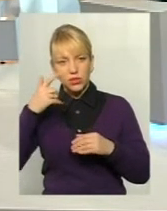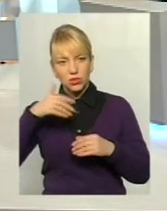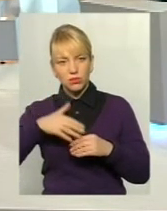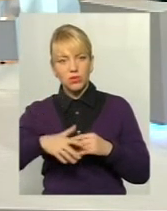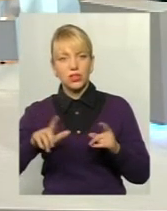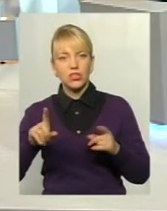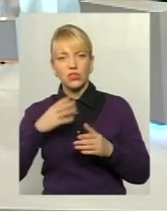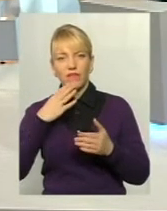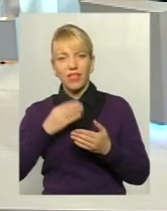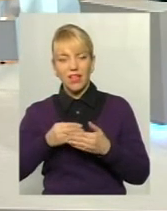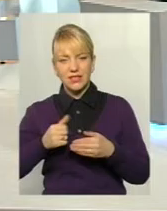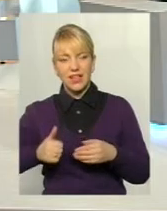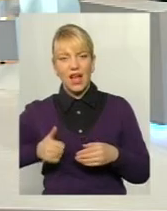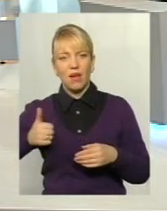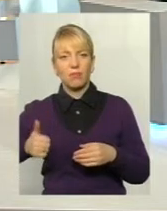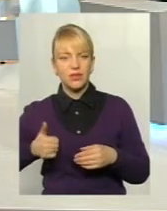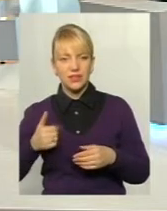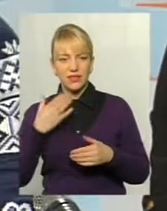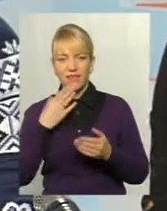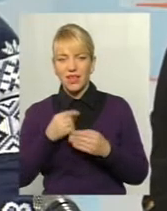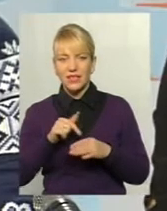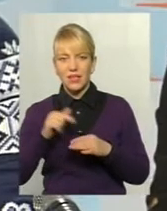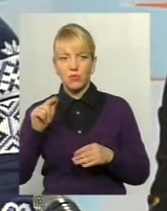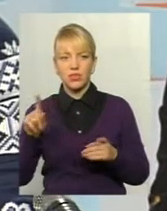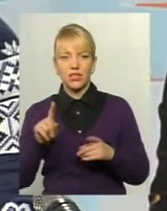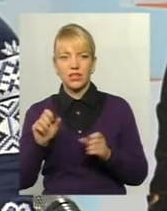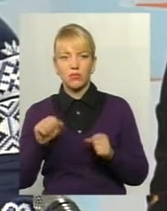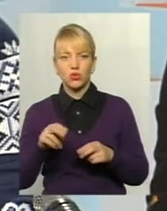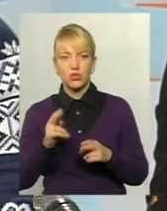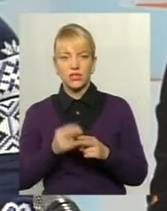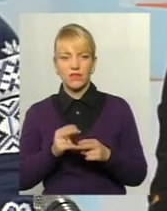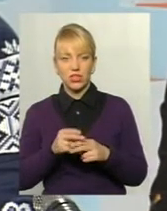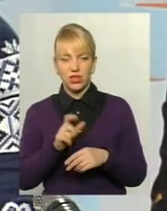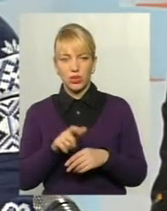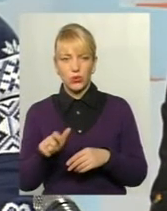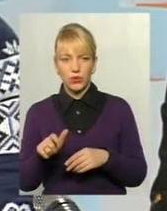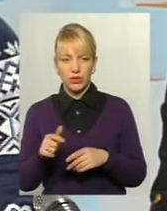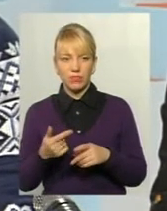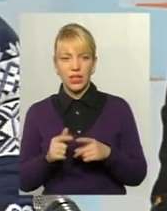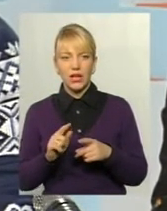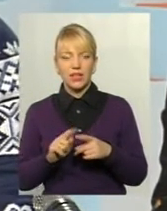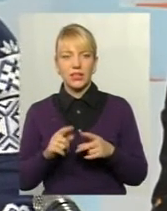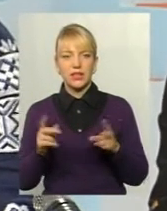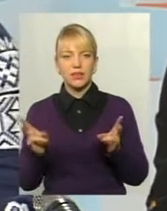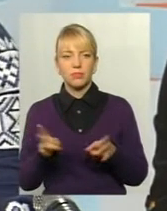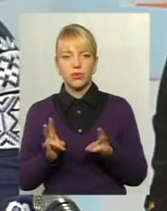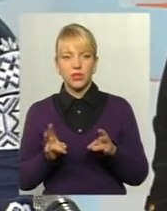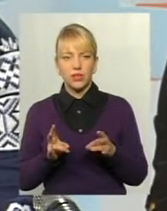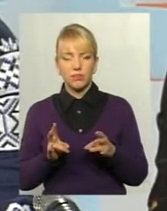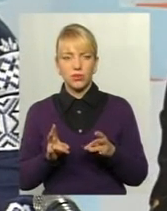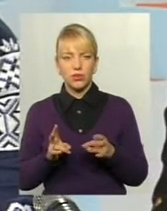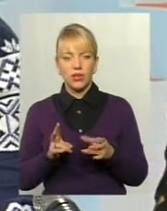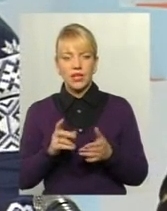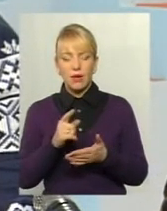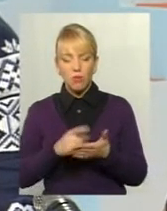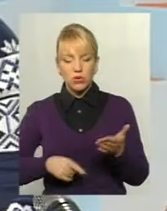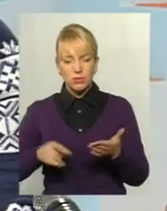власні амбіції, власні емоції, які можуть заважати людям, їх потрібно позбуватися,